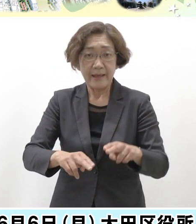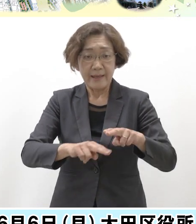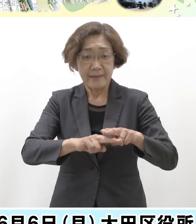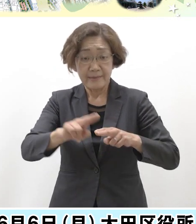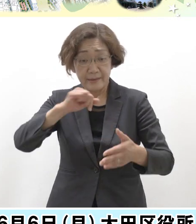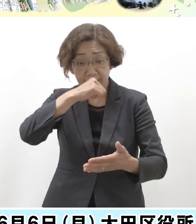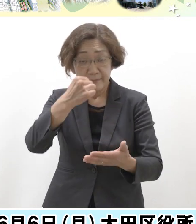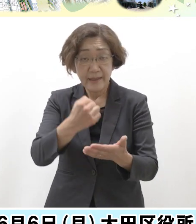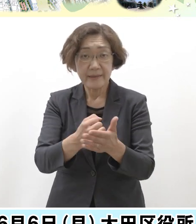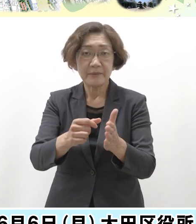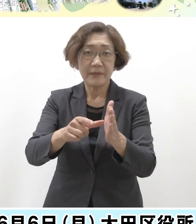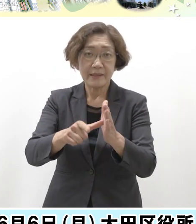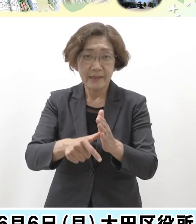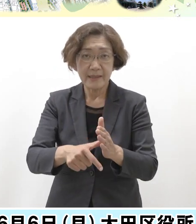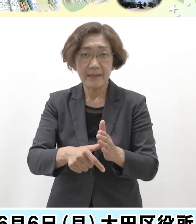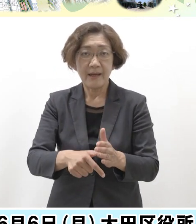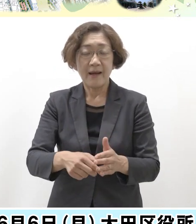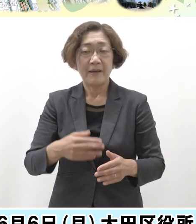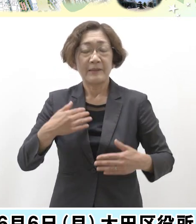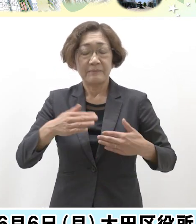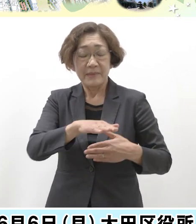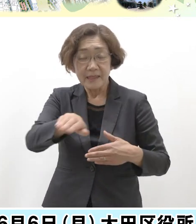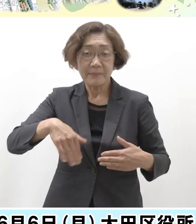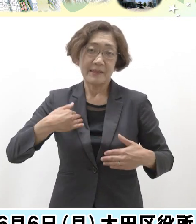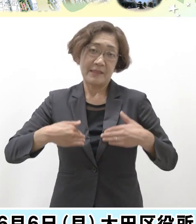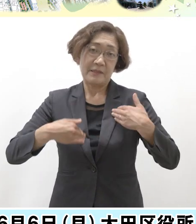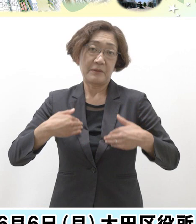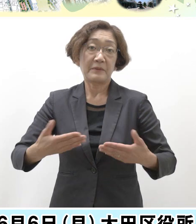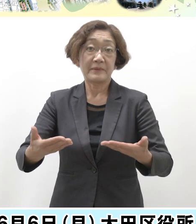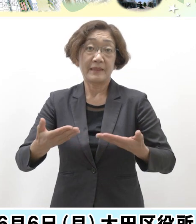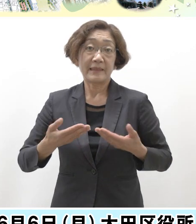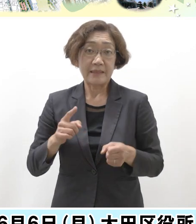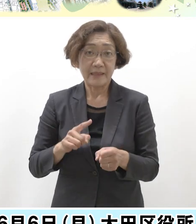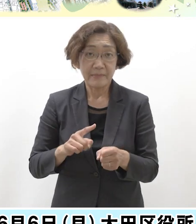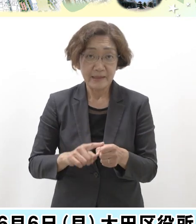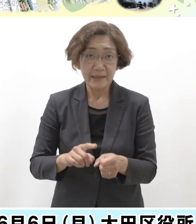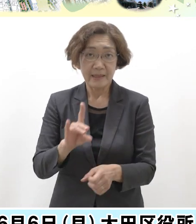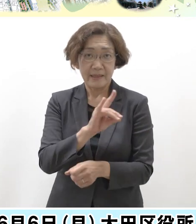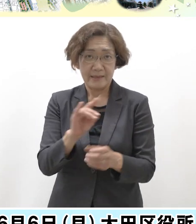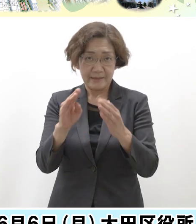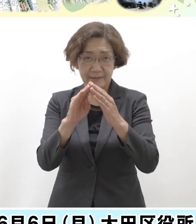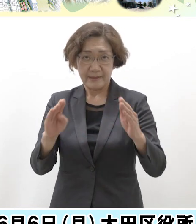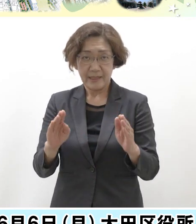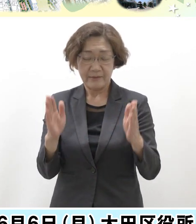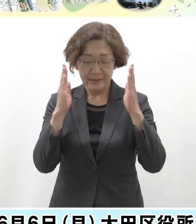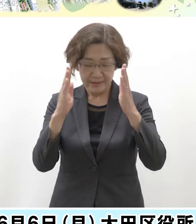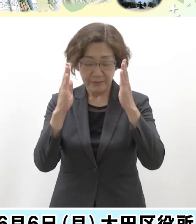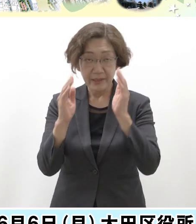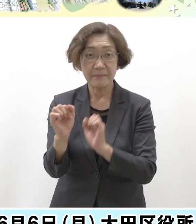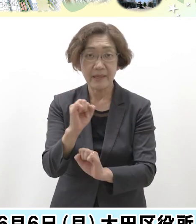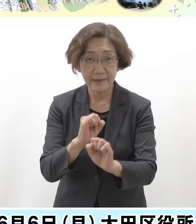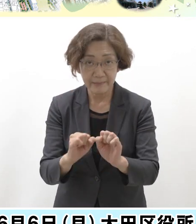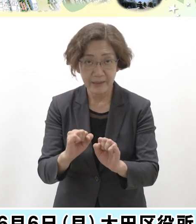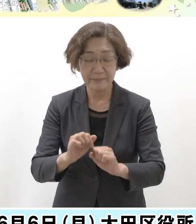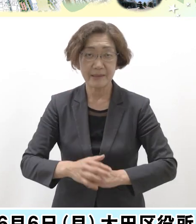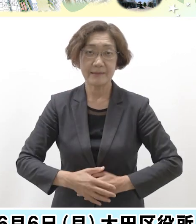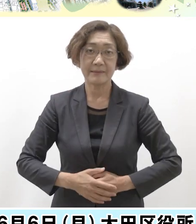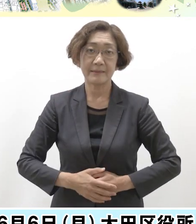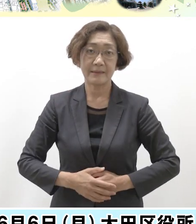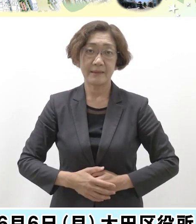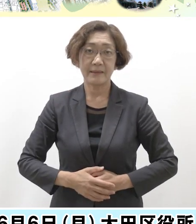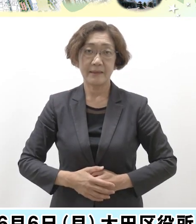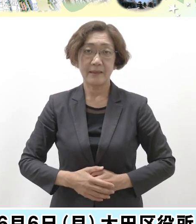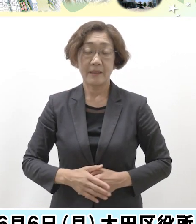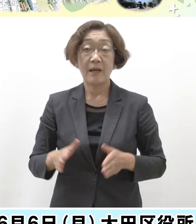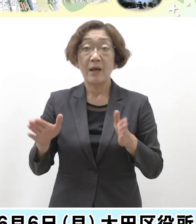思われる整備に向けて、議会としてもこれからも全力で取り組んでまいります。今回は第1期整